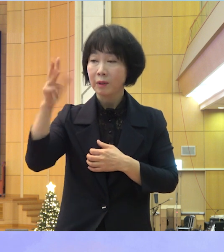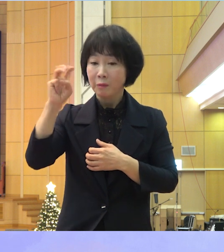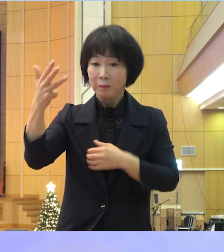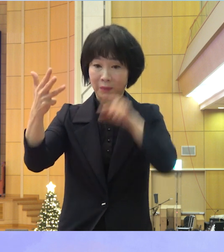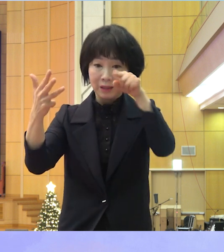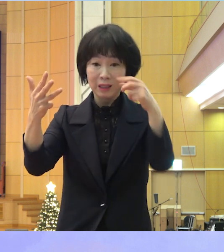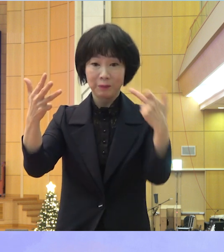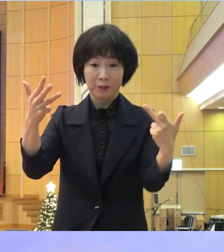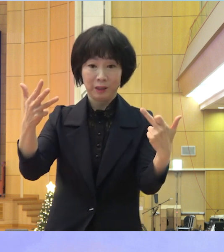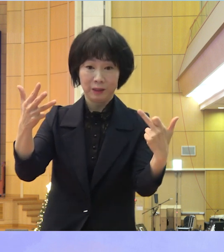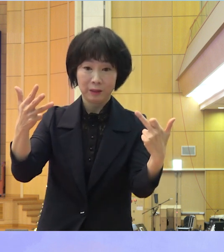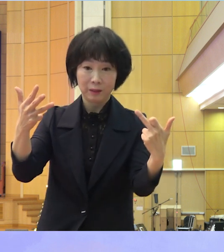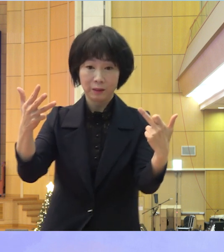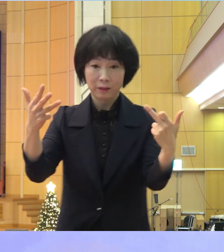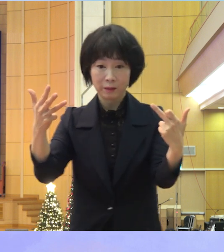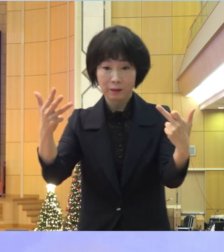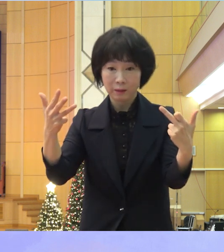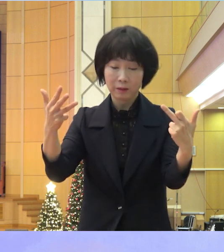1013페이지입니다. 1013페이지.